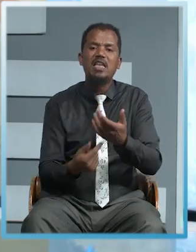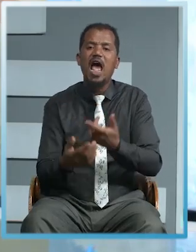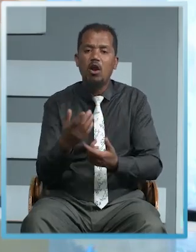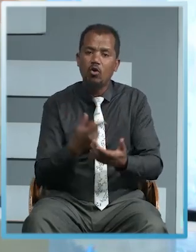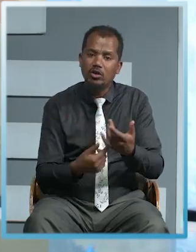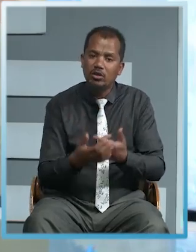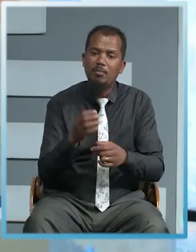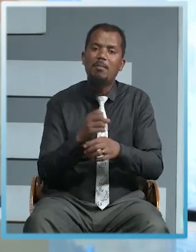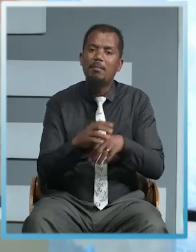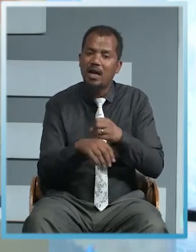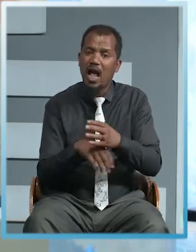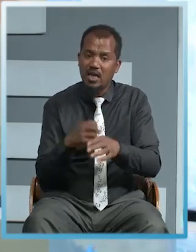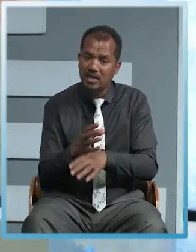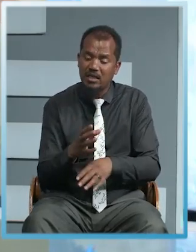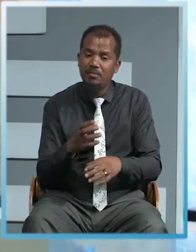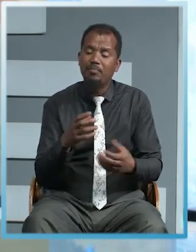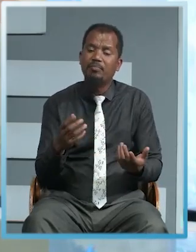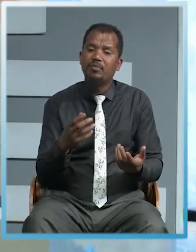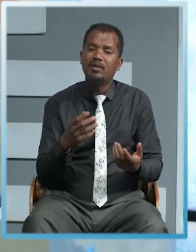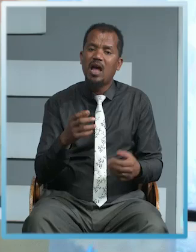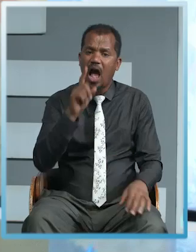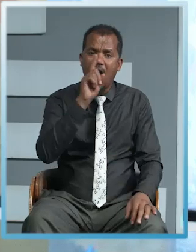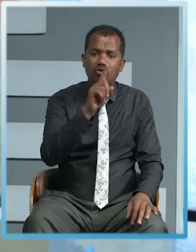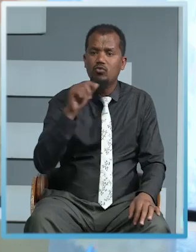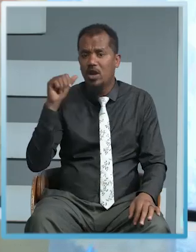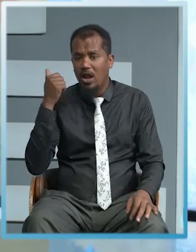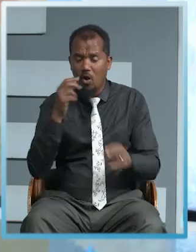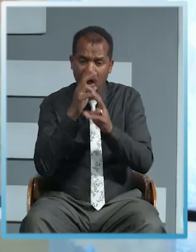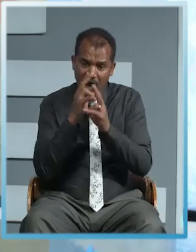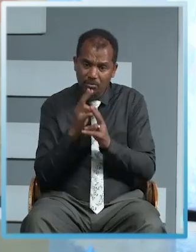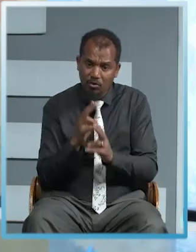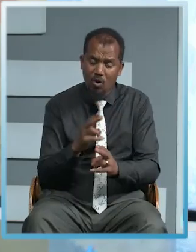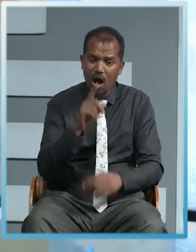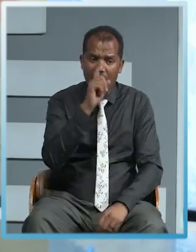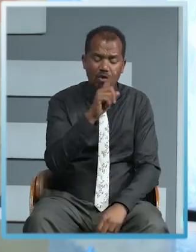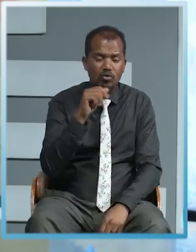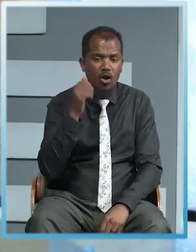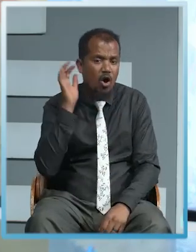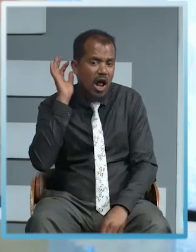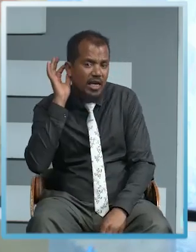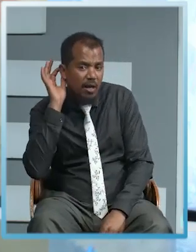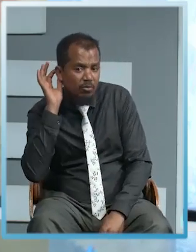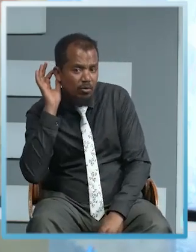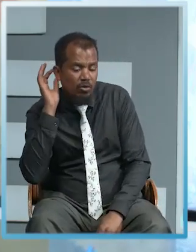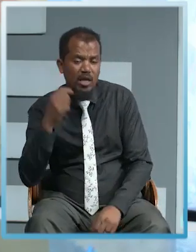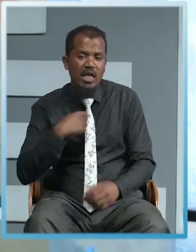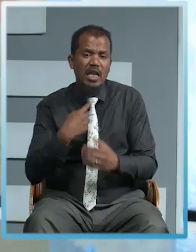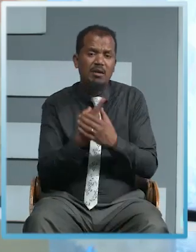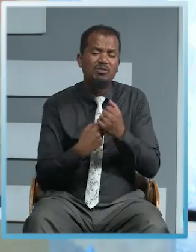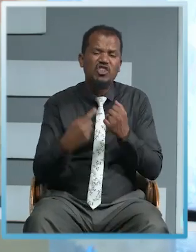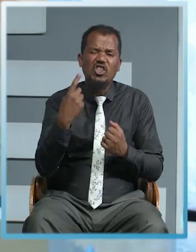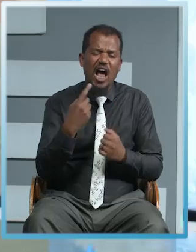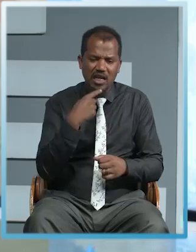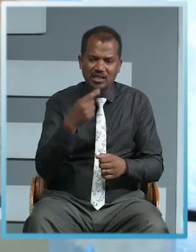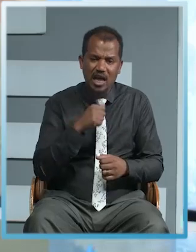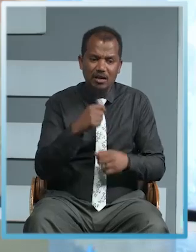በዲያሎግ በመመካከር እና በአንዱ ሌላውን አክብሮ አንዱ ሌላውን አዳምጦ የኔ ብቻ